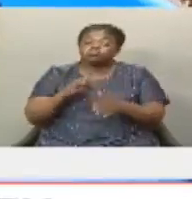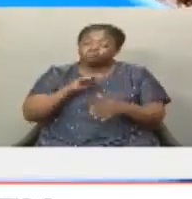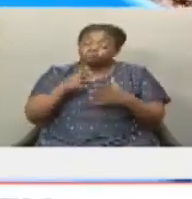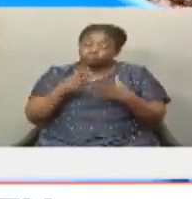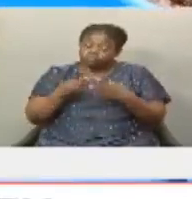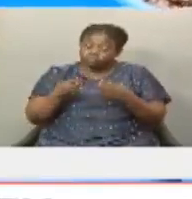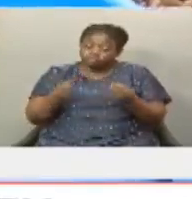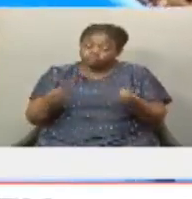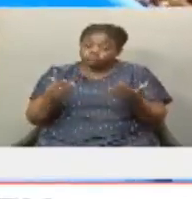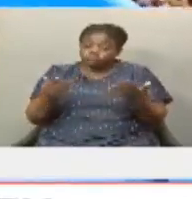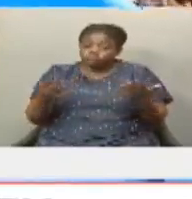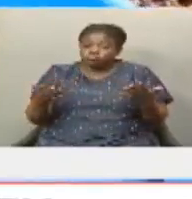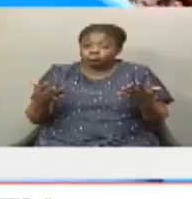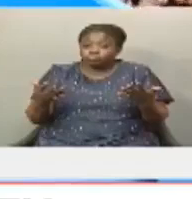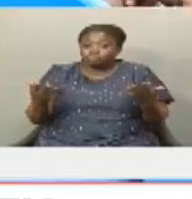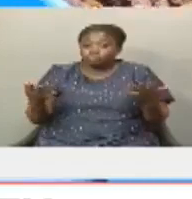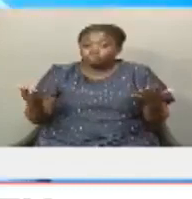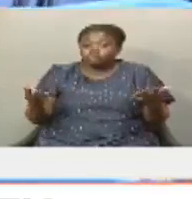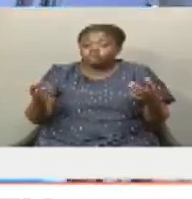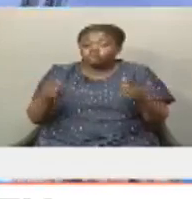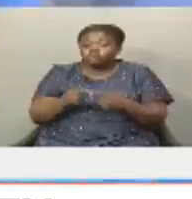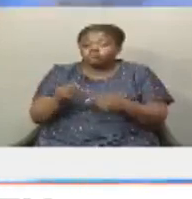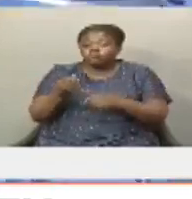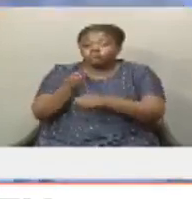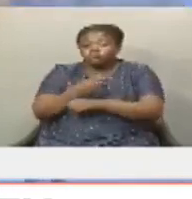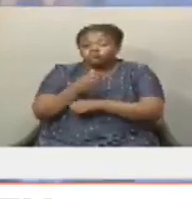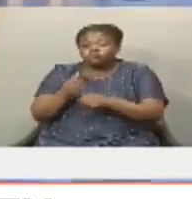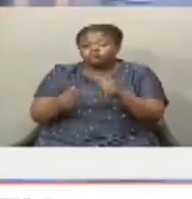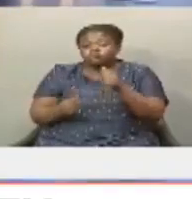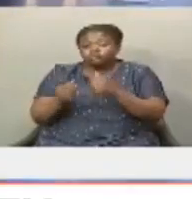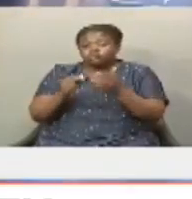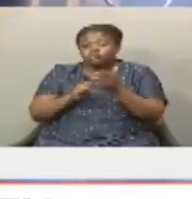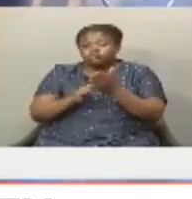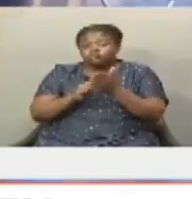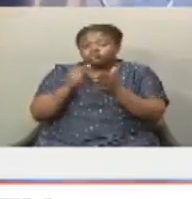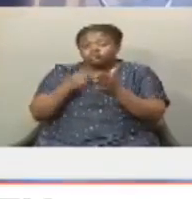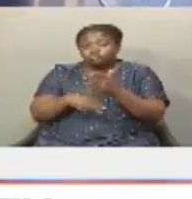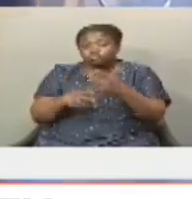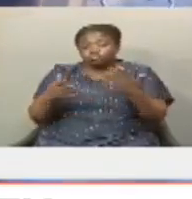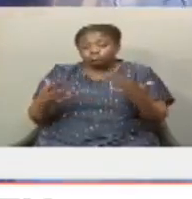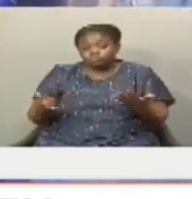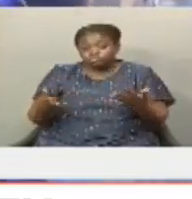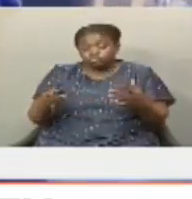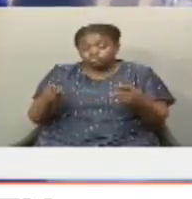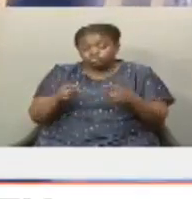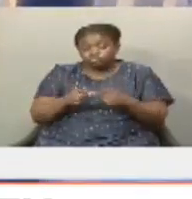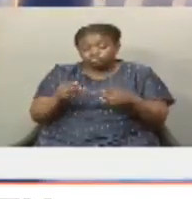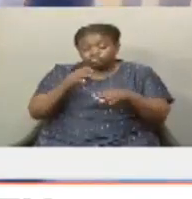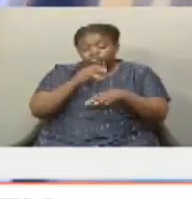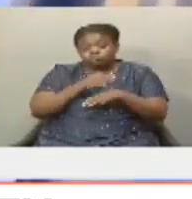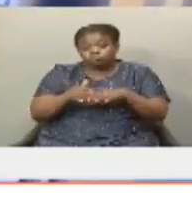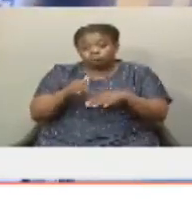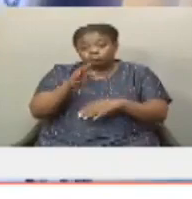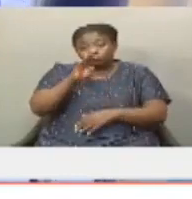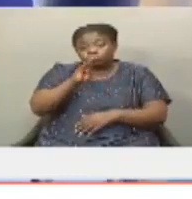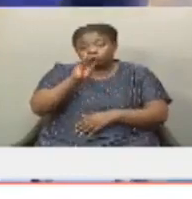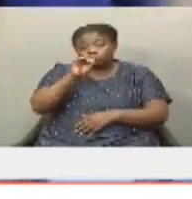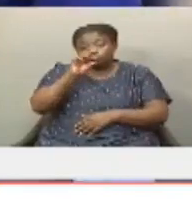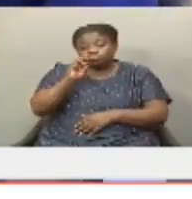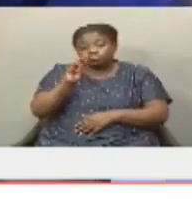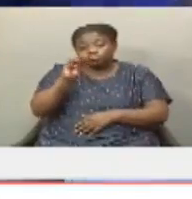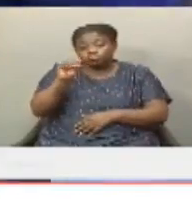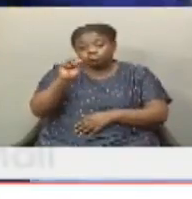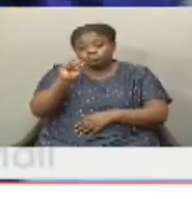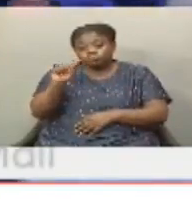eri eyakaveera solar dryer ng'aba ekayunga gye bakozesa munga nga bakaze ennaanansi, oba eno bayomaasi